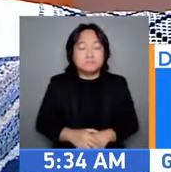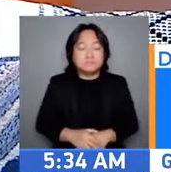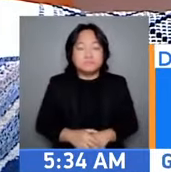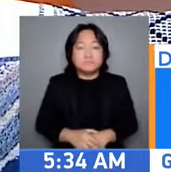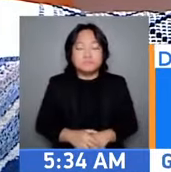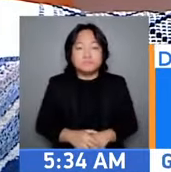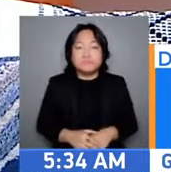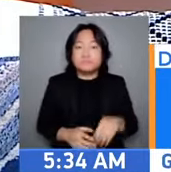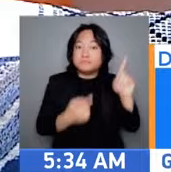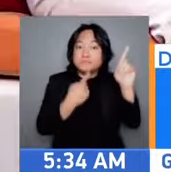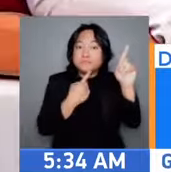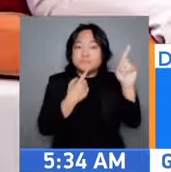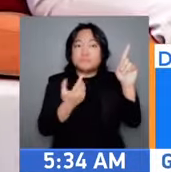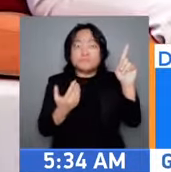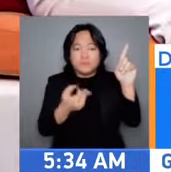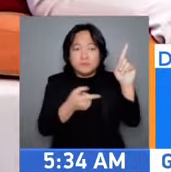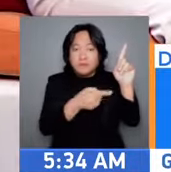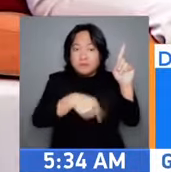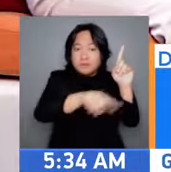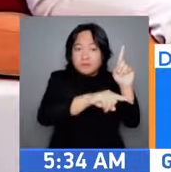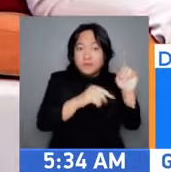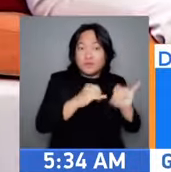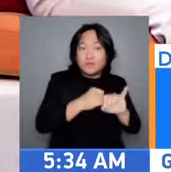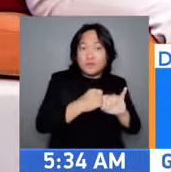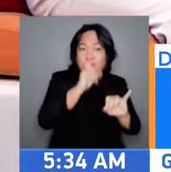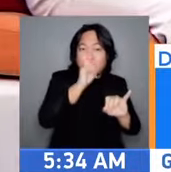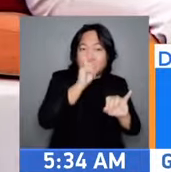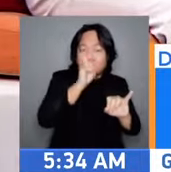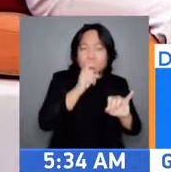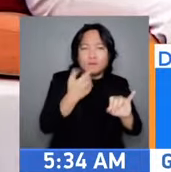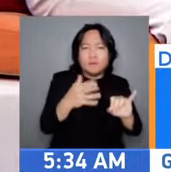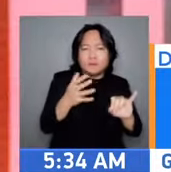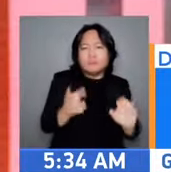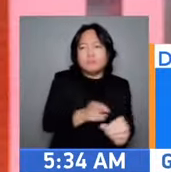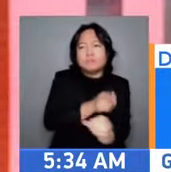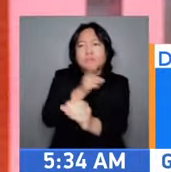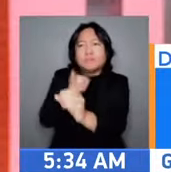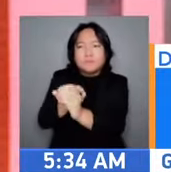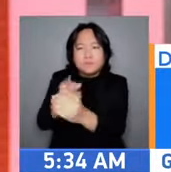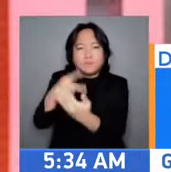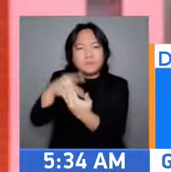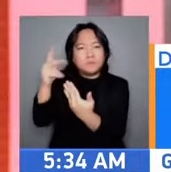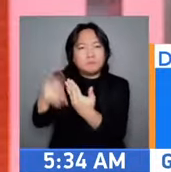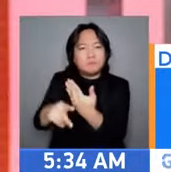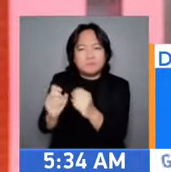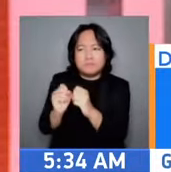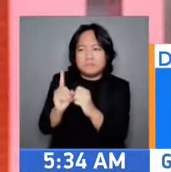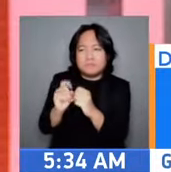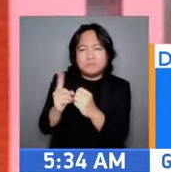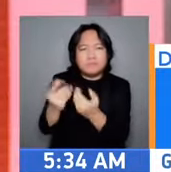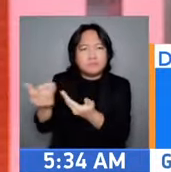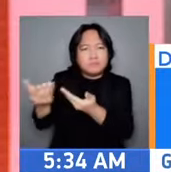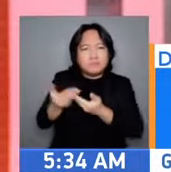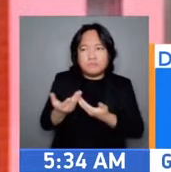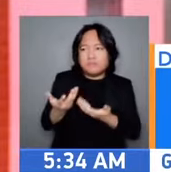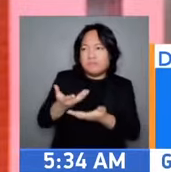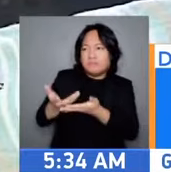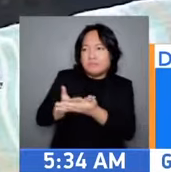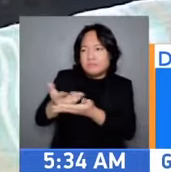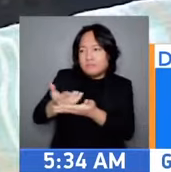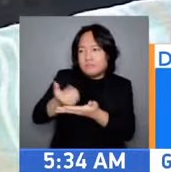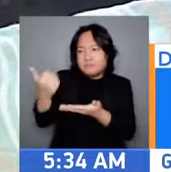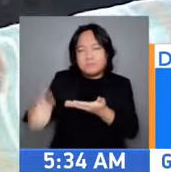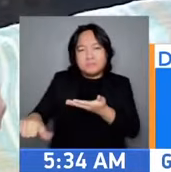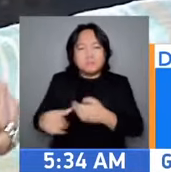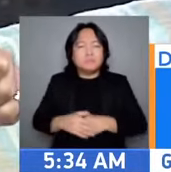yung mga unit, di ba? Kasi di ba parang may ano yun eh, para magiging kooperatiba na lang siya. Kooperatiba bibili. Hindi